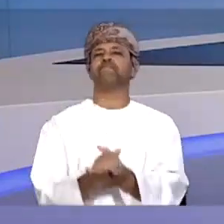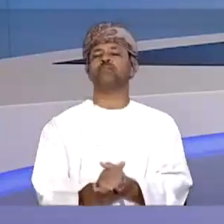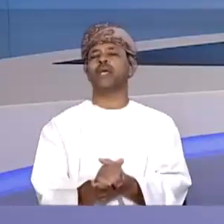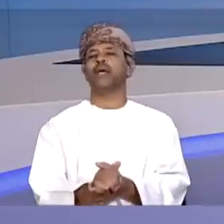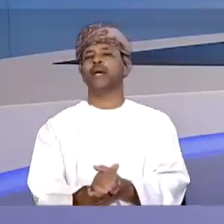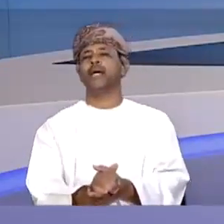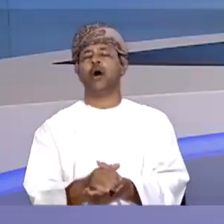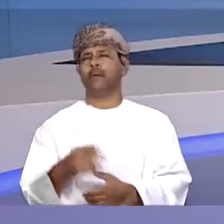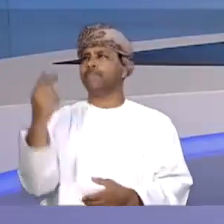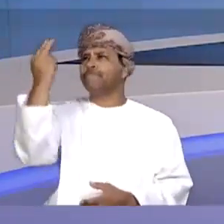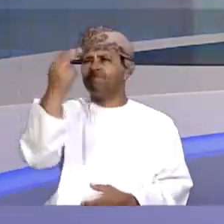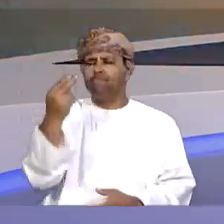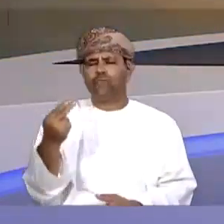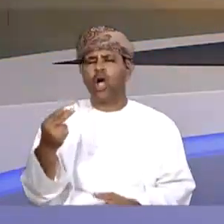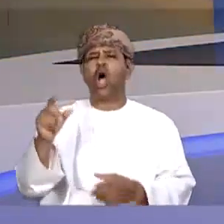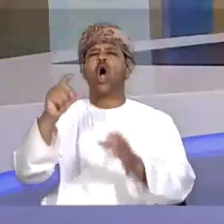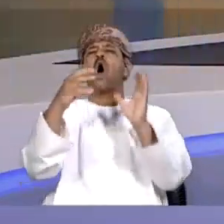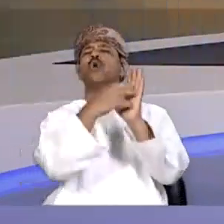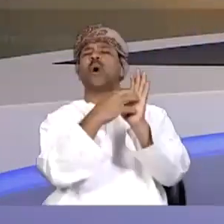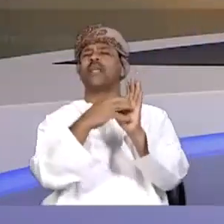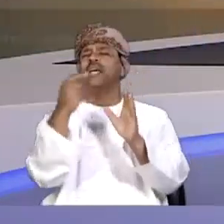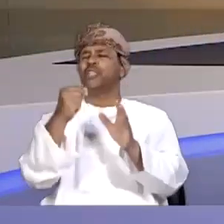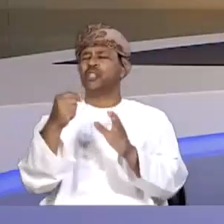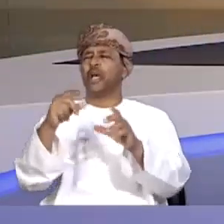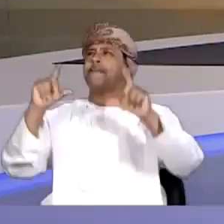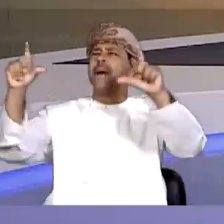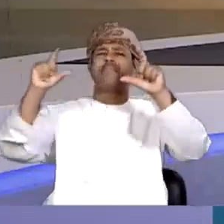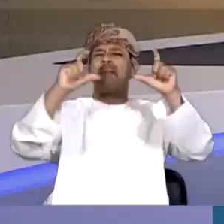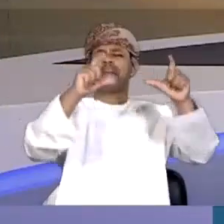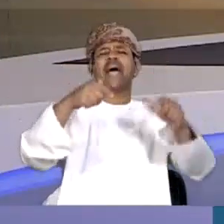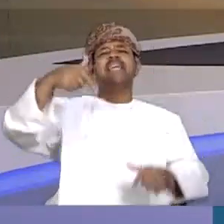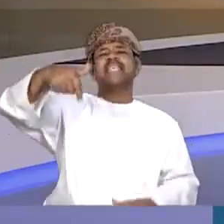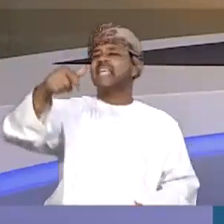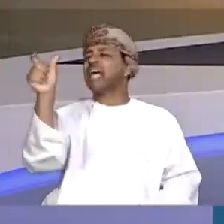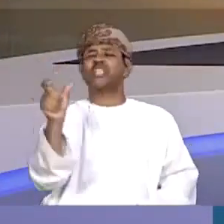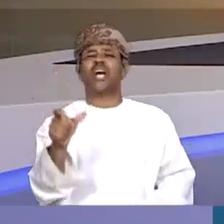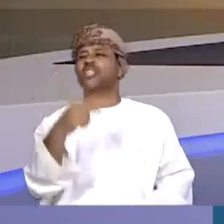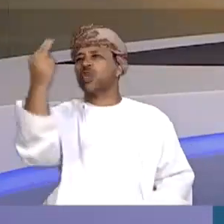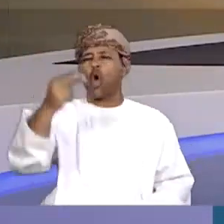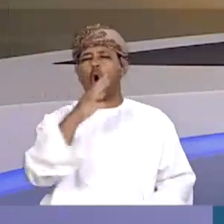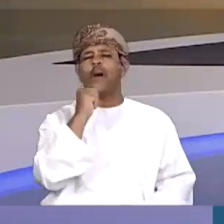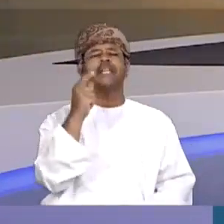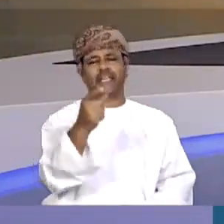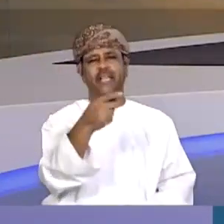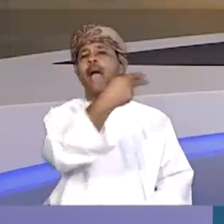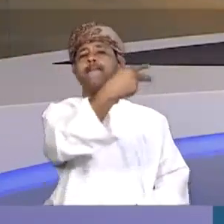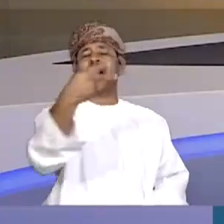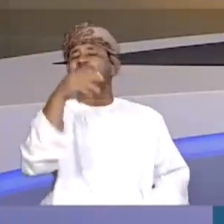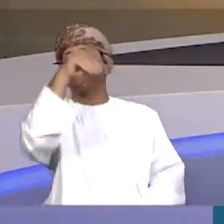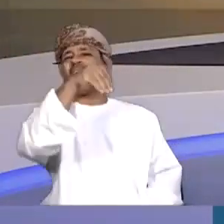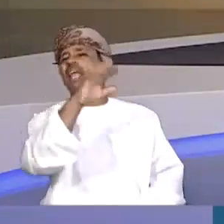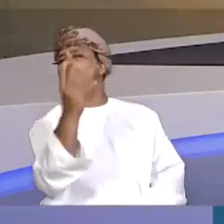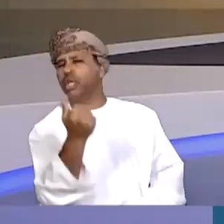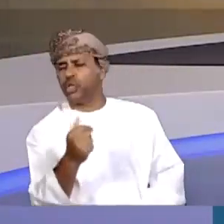تجليات بصرية عنوان معرض لفني لستة من أوائل الفنانين التشكيليين العمانيين. المعرض يحتوي على